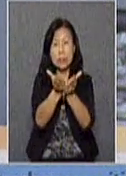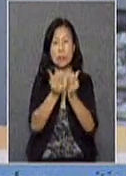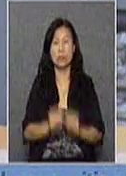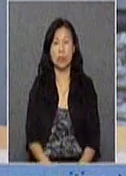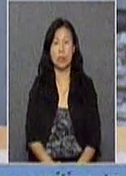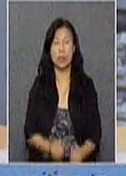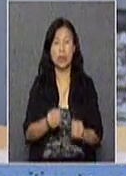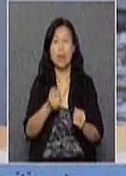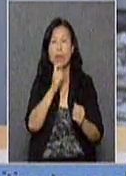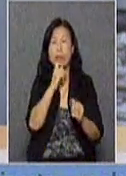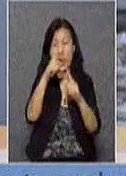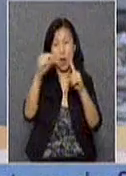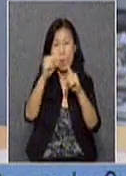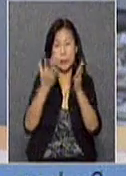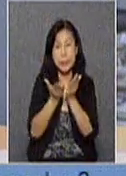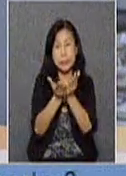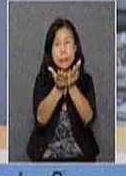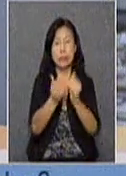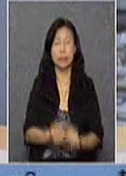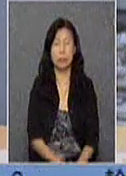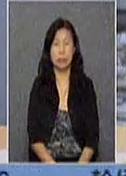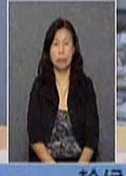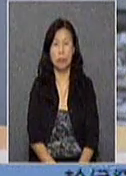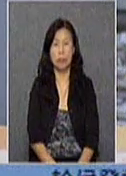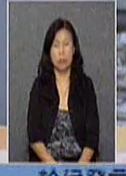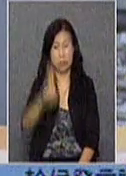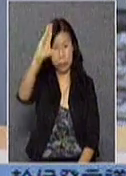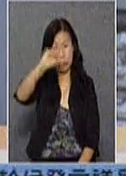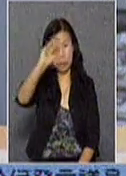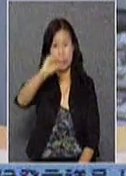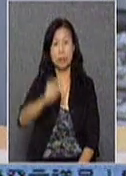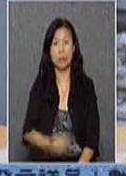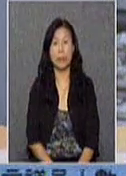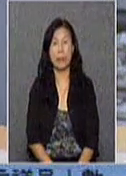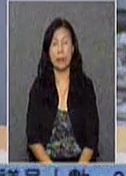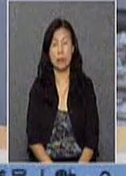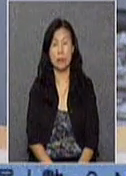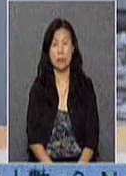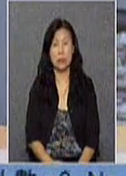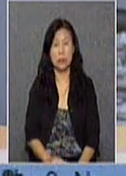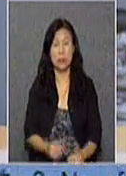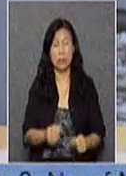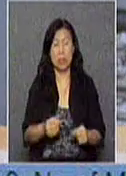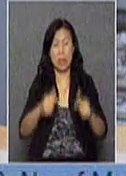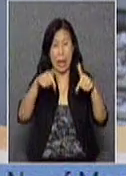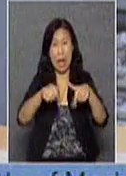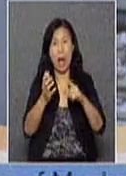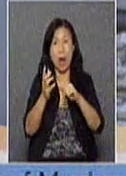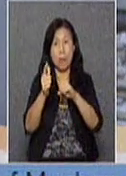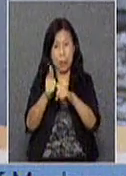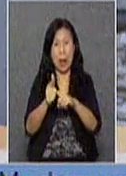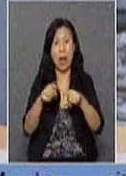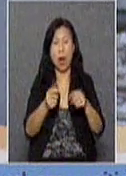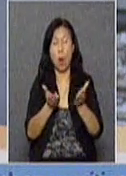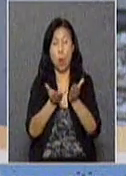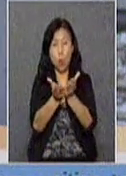渡輪或者遊輪嘅話咧，當晚喺呢一個南丫海難裏邊死去